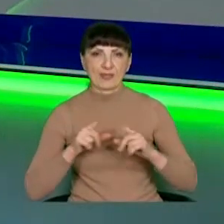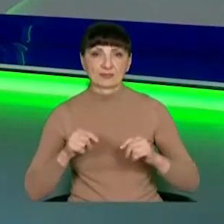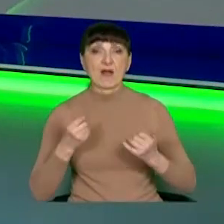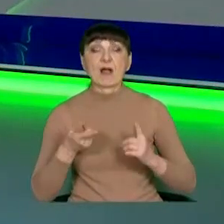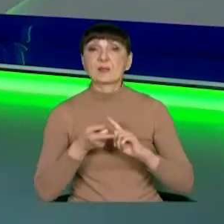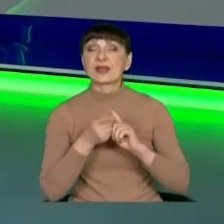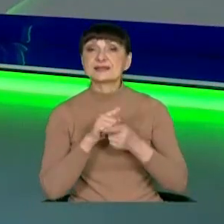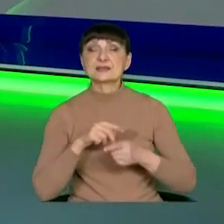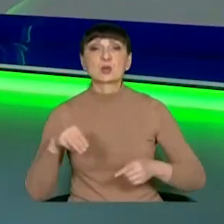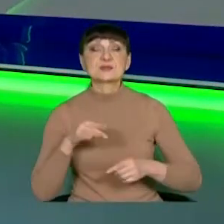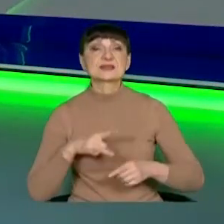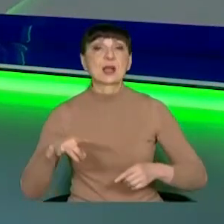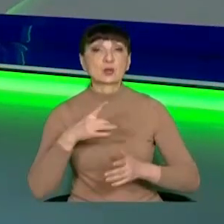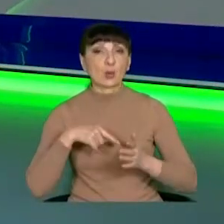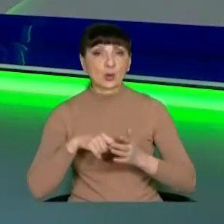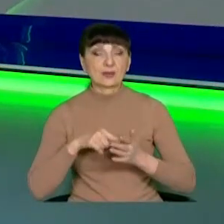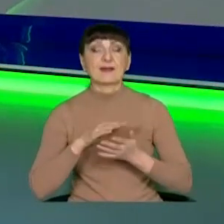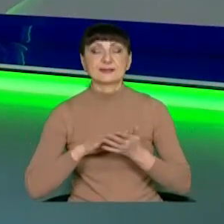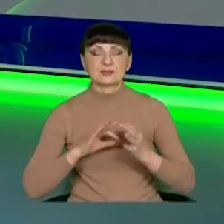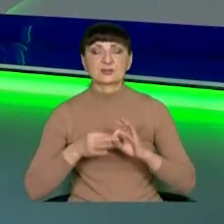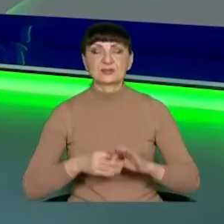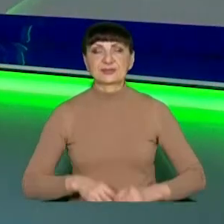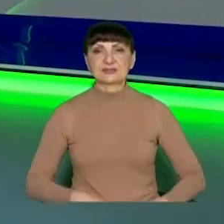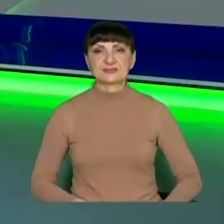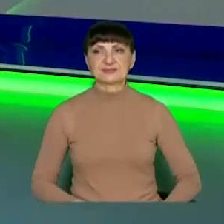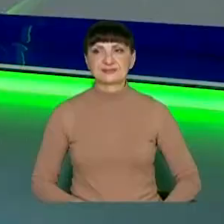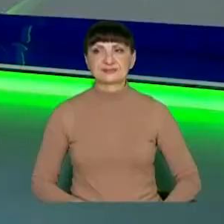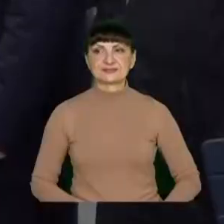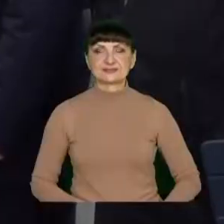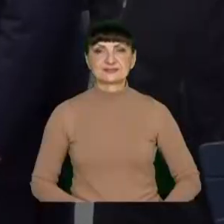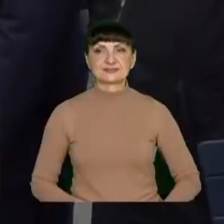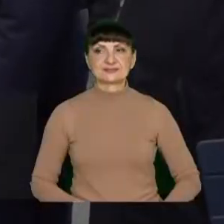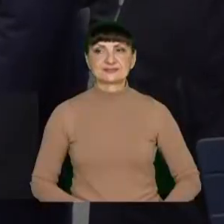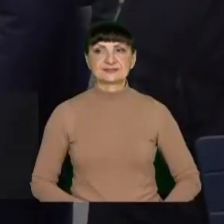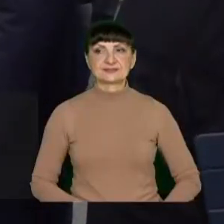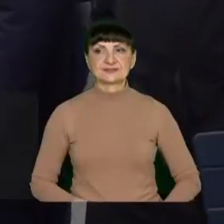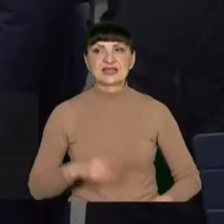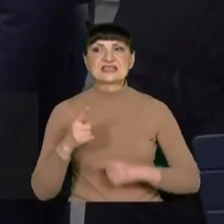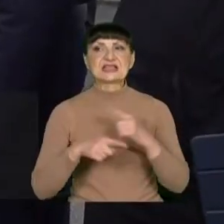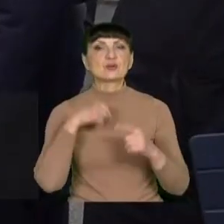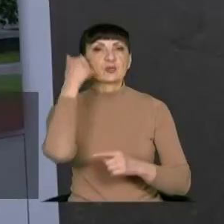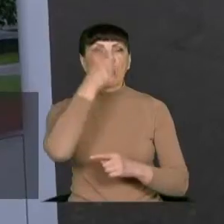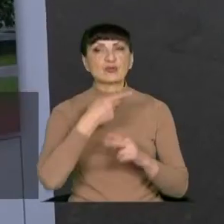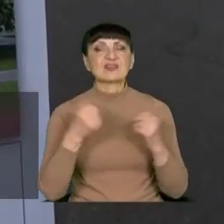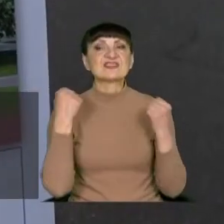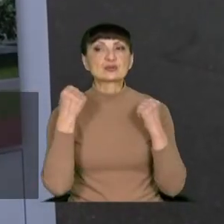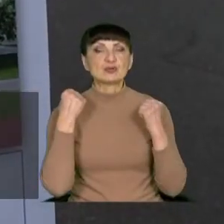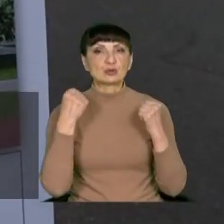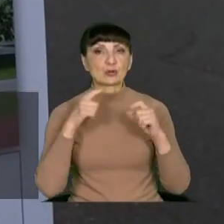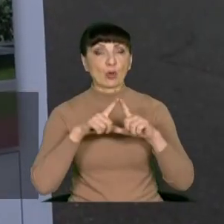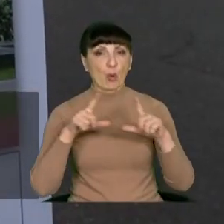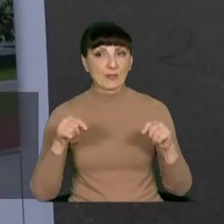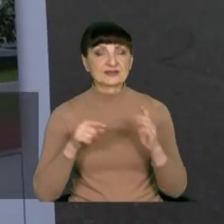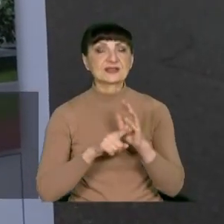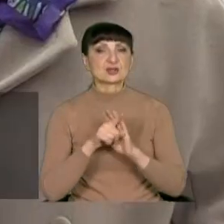преобразится Турксибский район города, расскажет Адель Акжаркенова. В следующем году этот физкультурно-оздоровительный